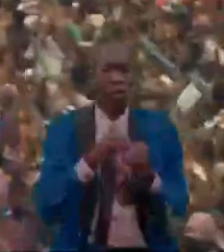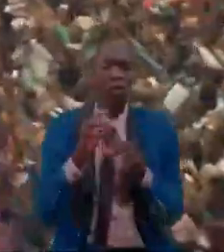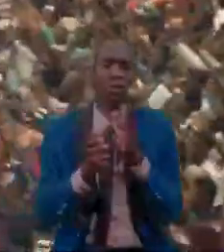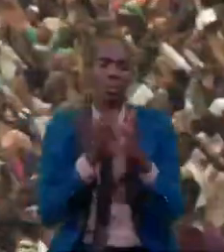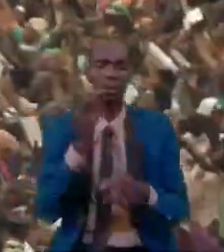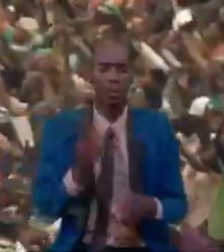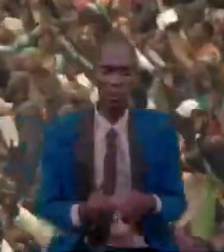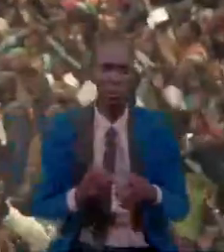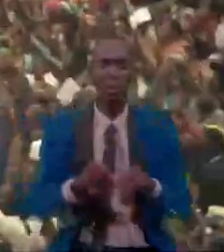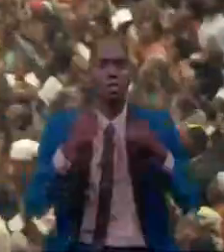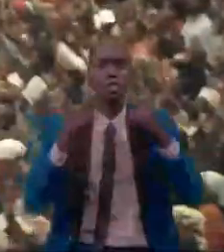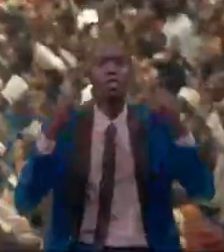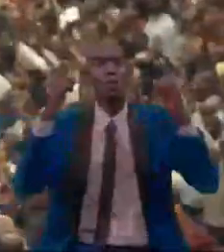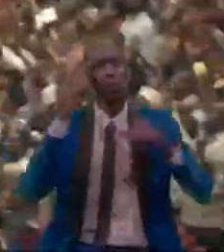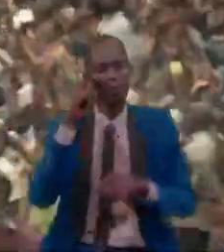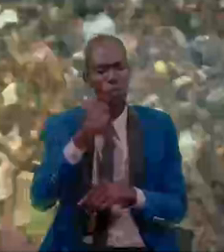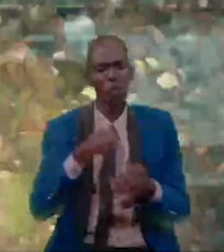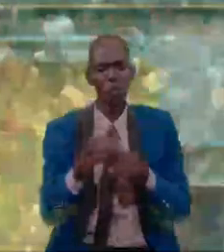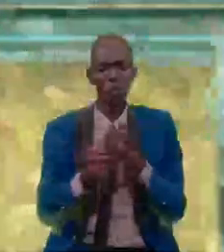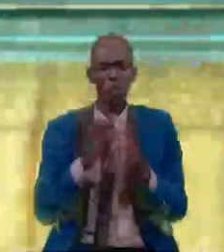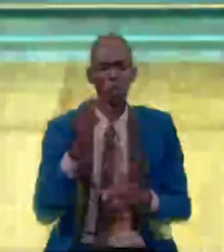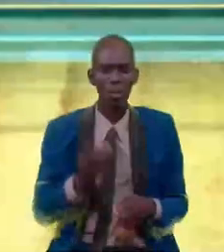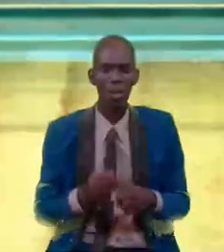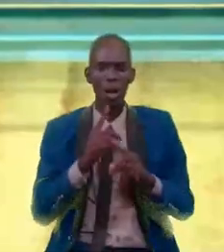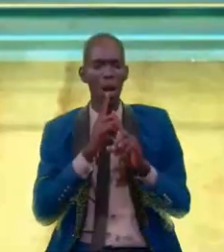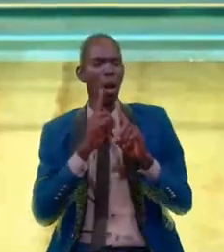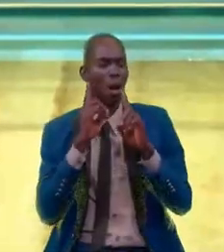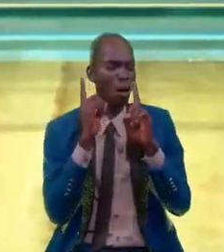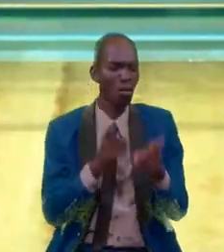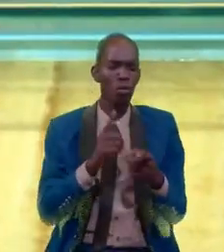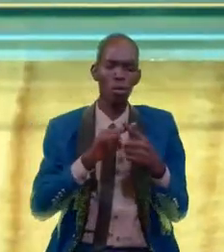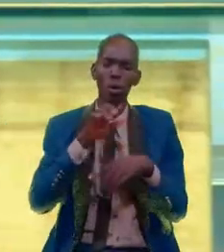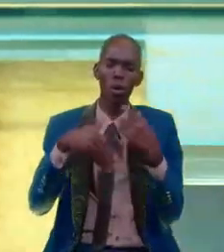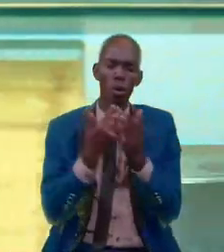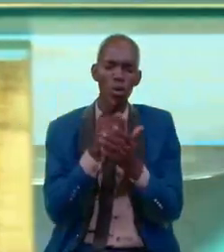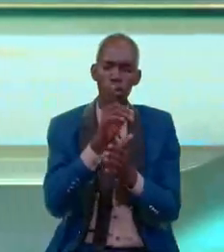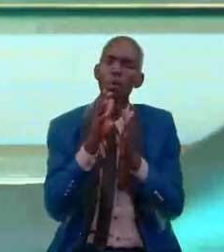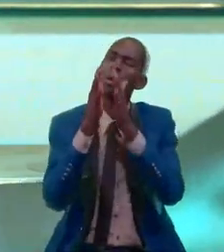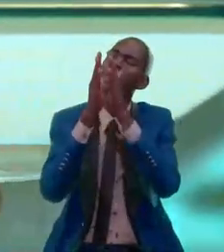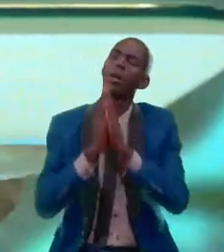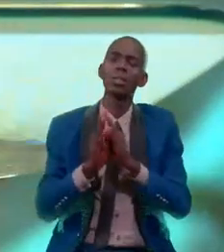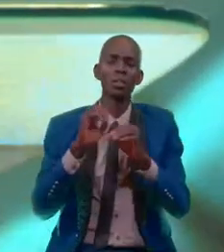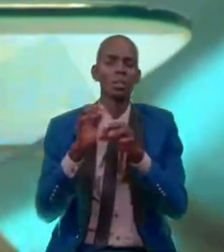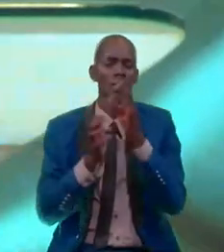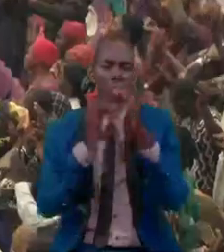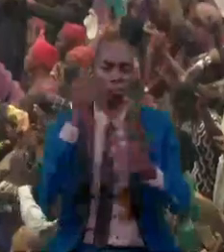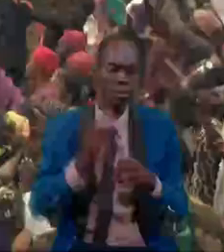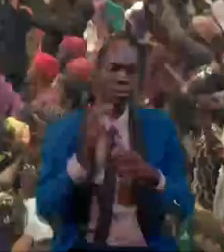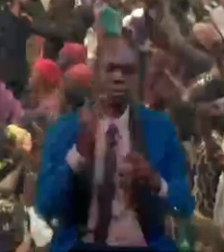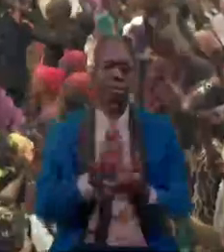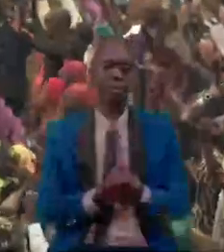vous. La percée pour vous. Les exaucements à toutes vos